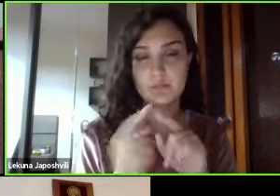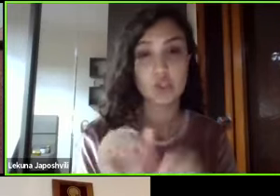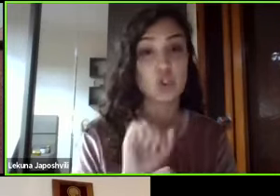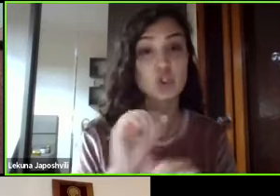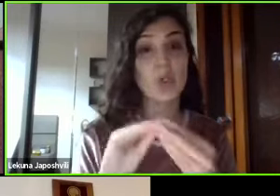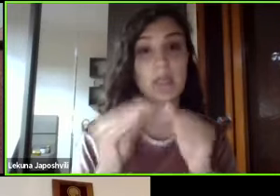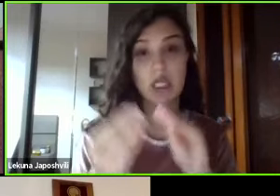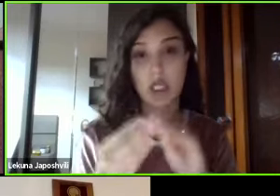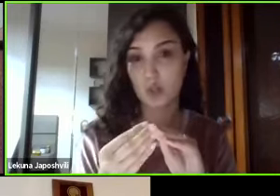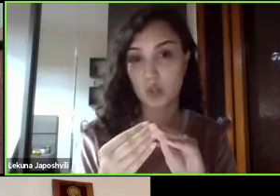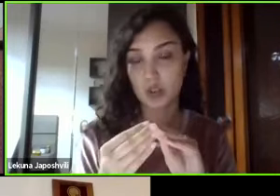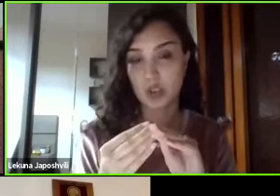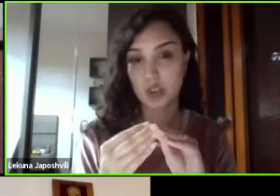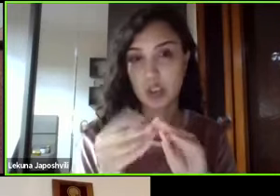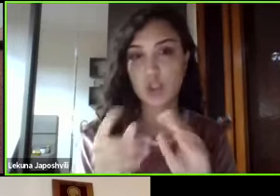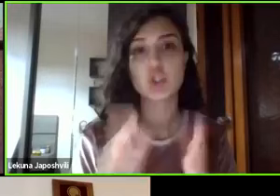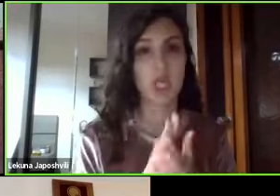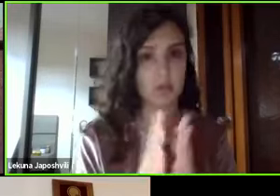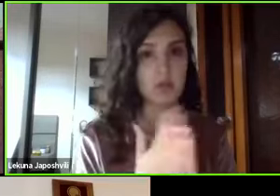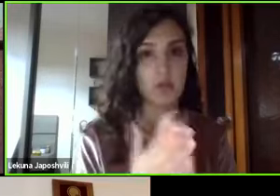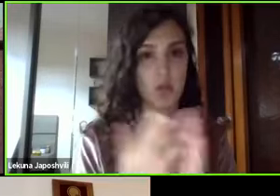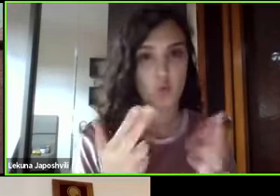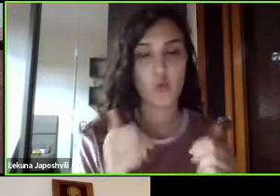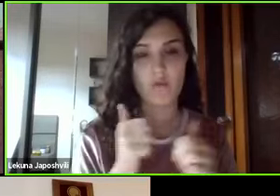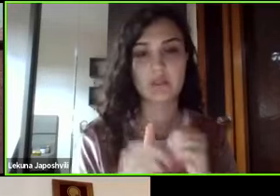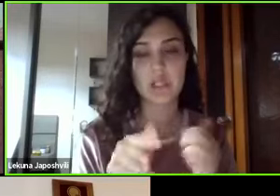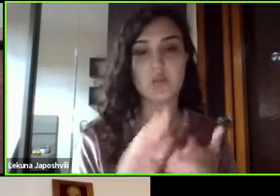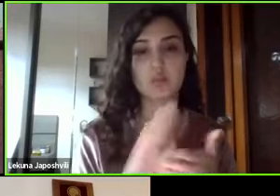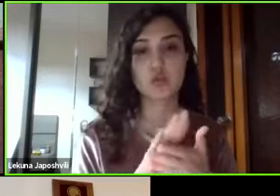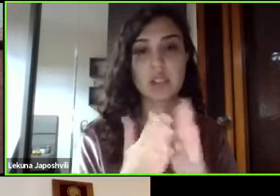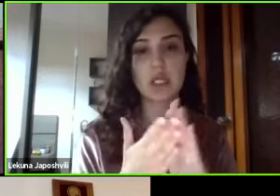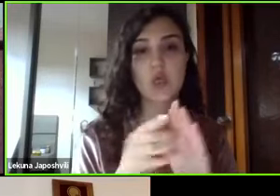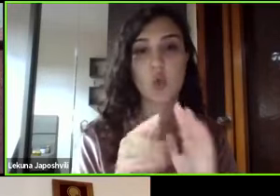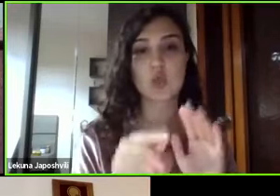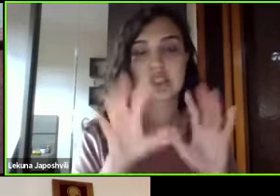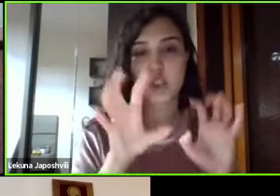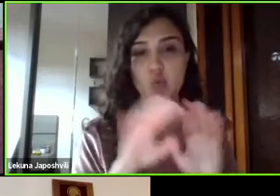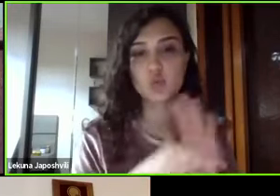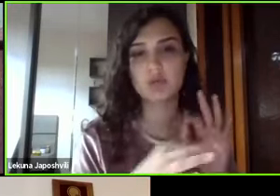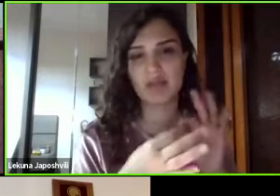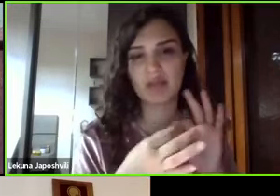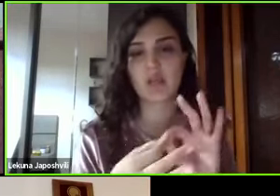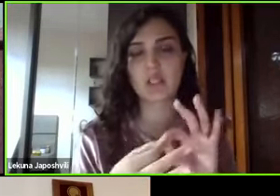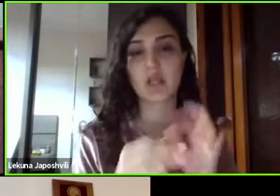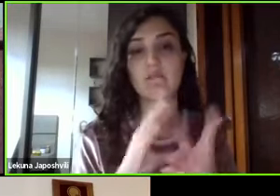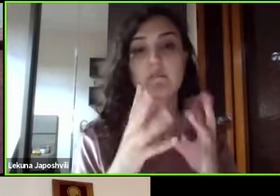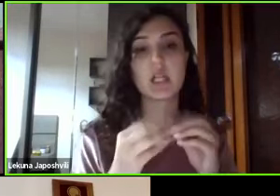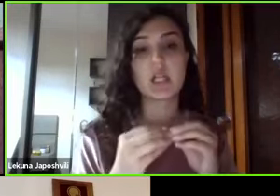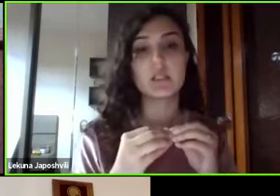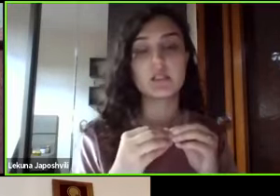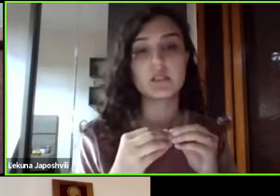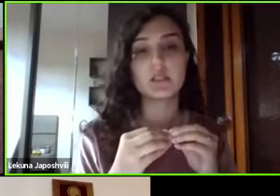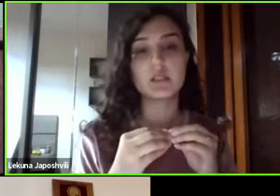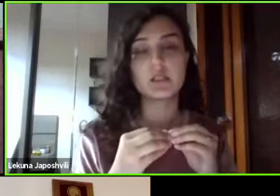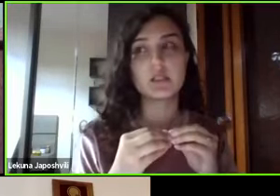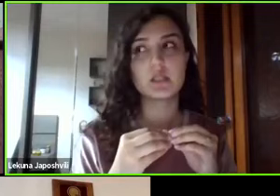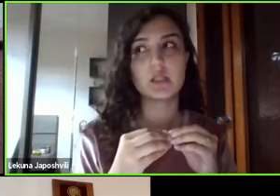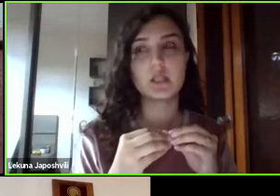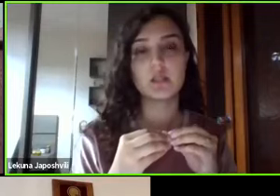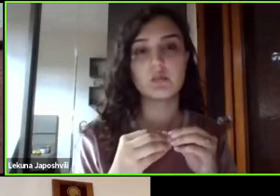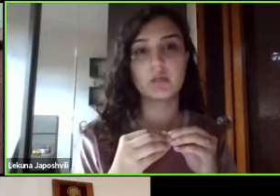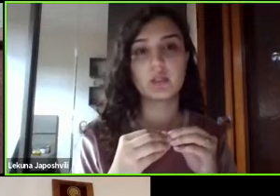შეფერხებული, ხო? ეს კონსენსუსია და ყოველთვის ღირს ამ კონსენსუს მივყვეთ. ყველაზე უპრიანი ოფცია არის,